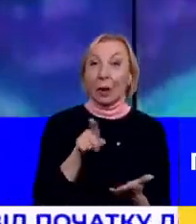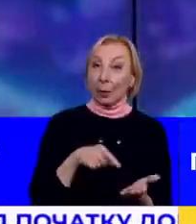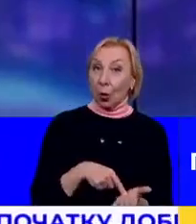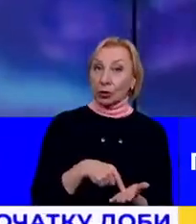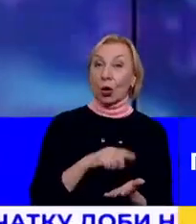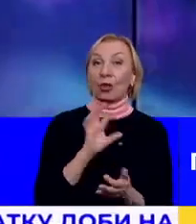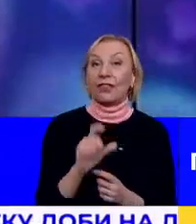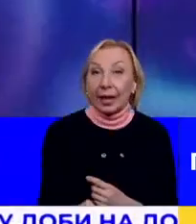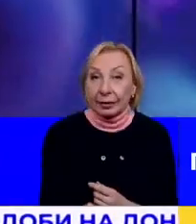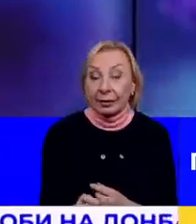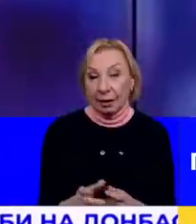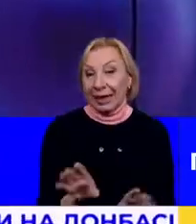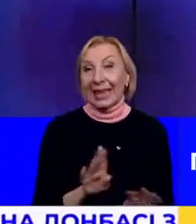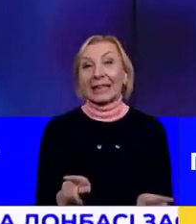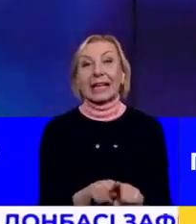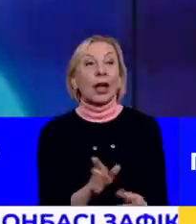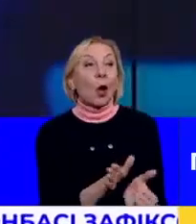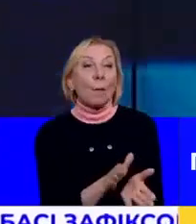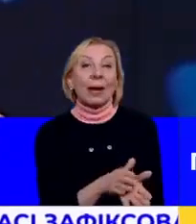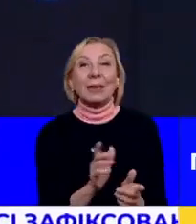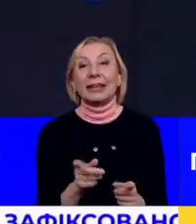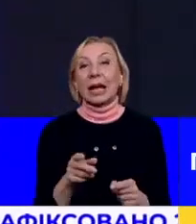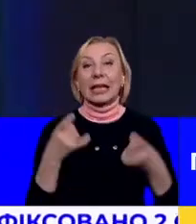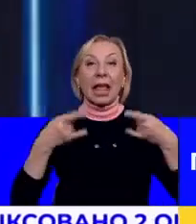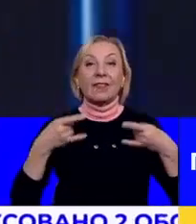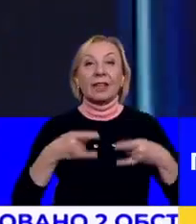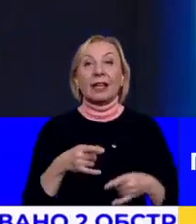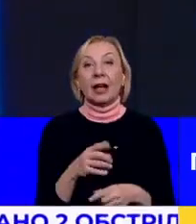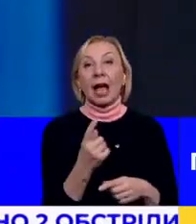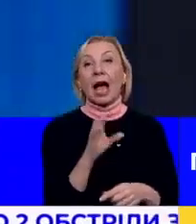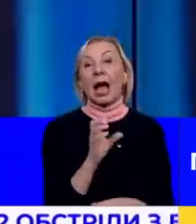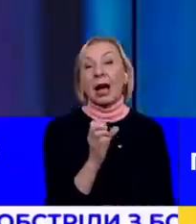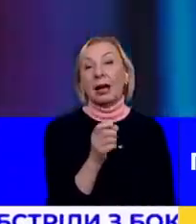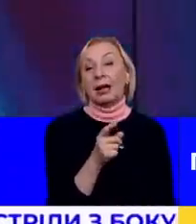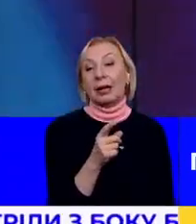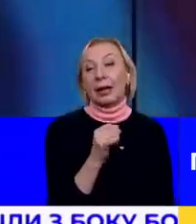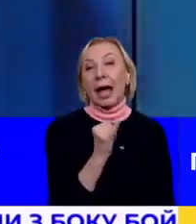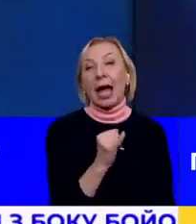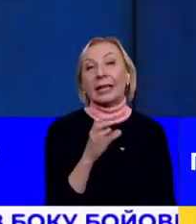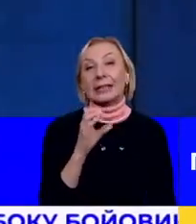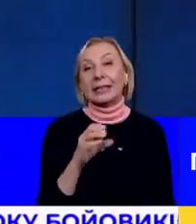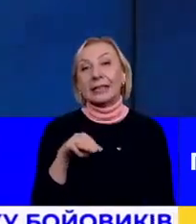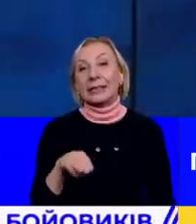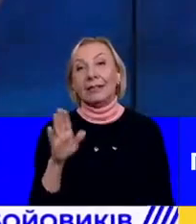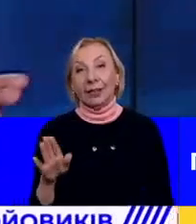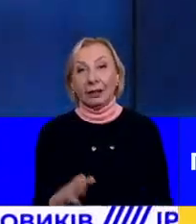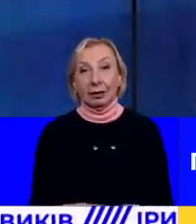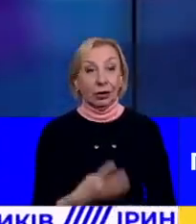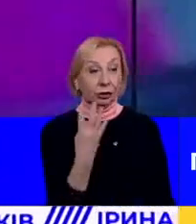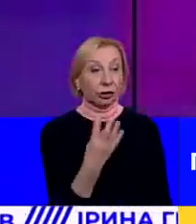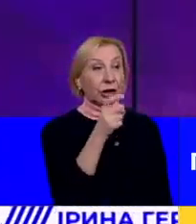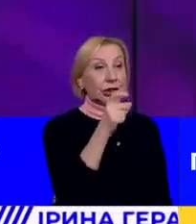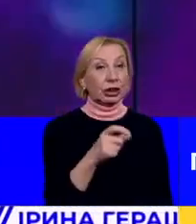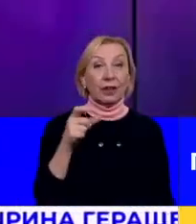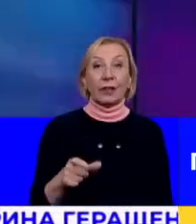не комплиментарные вот такие вот эфиры, как было на ICTV, да, все пришли и все говорят одно и то же. Четыре человека спрашивают